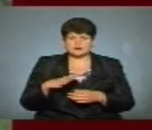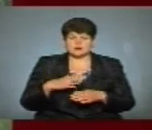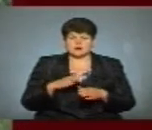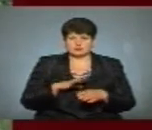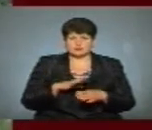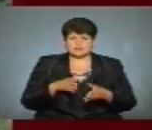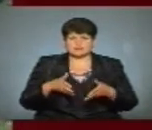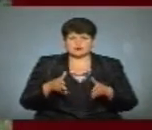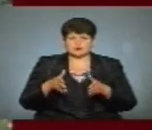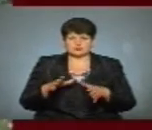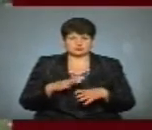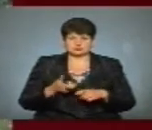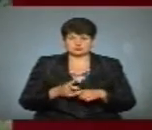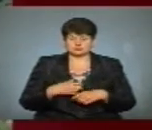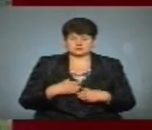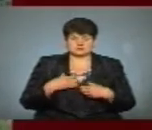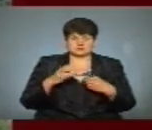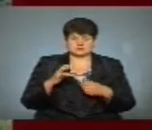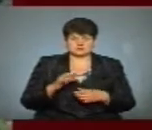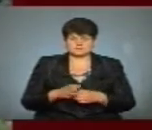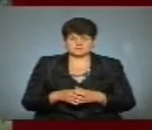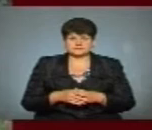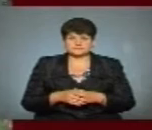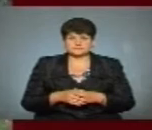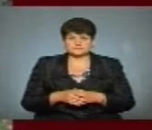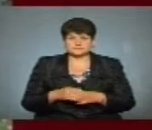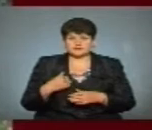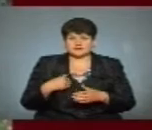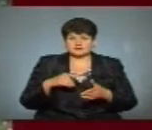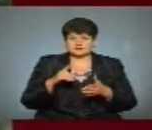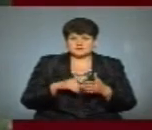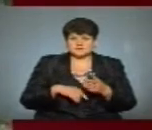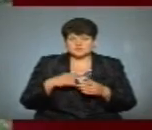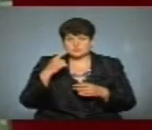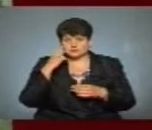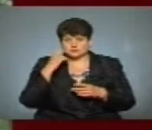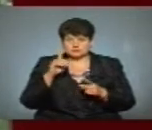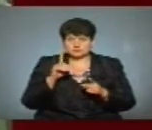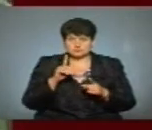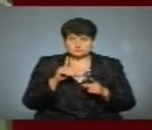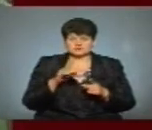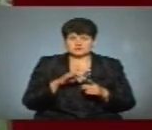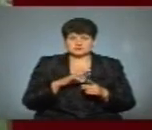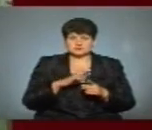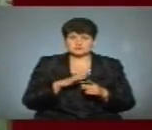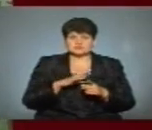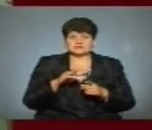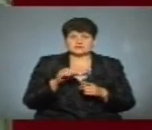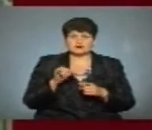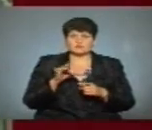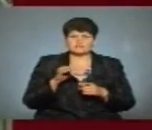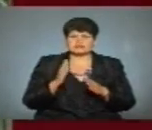городі. Правда, було дуже страшно. І надіялася, і думала, що не піде на Таурію, він не пішов на саме